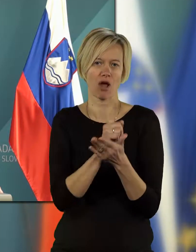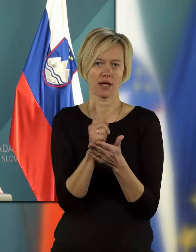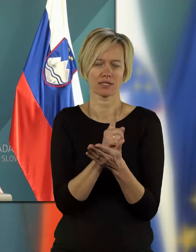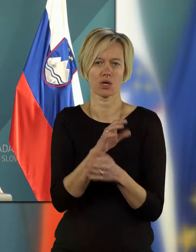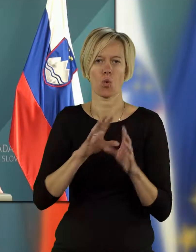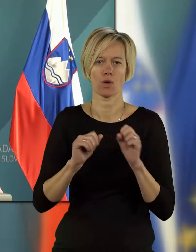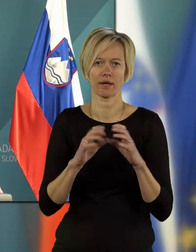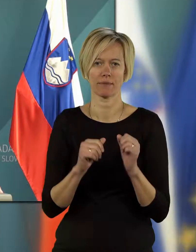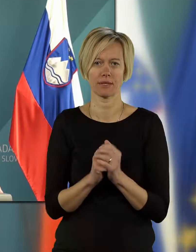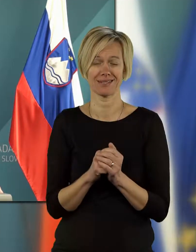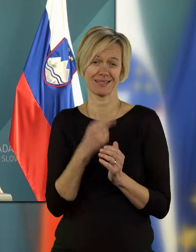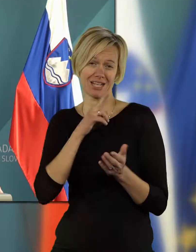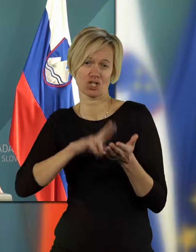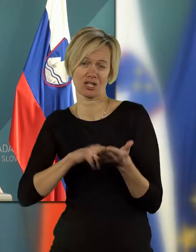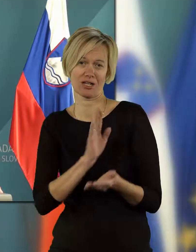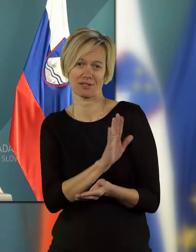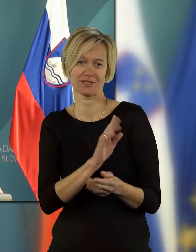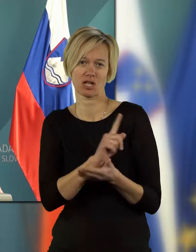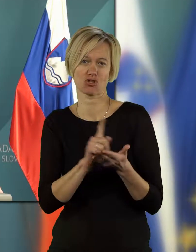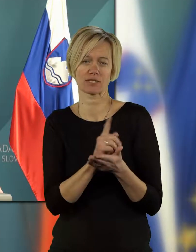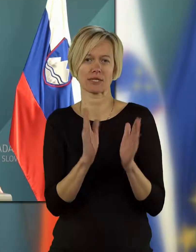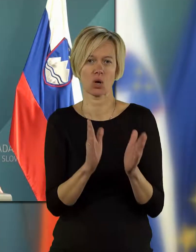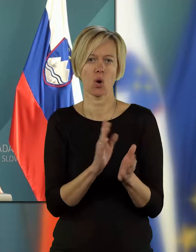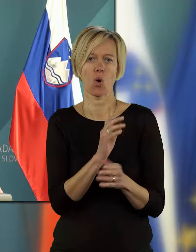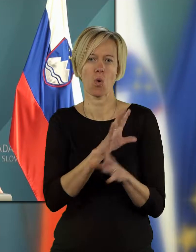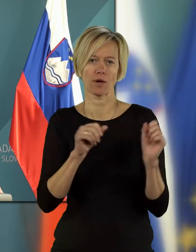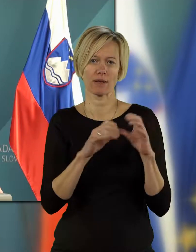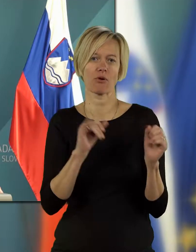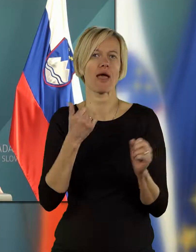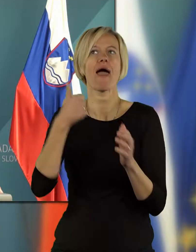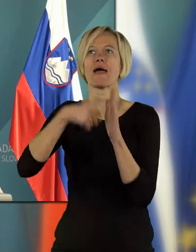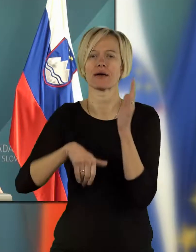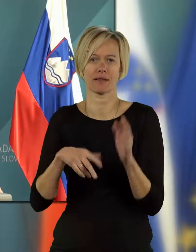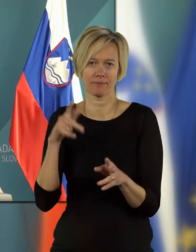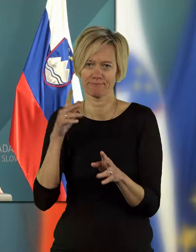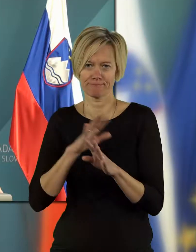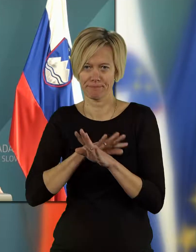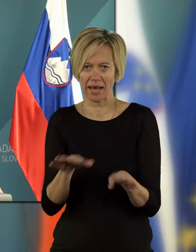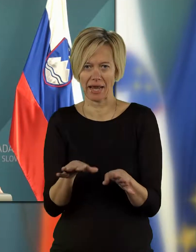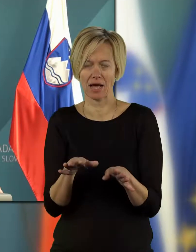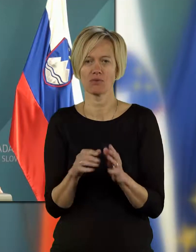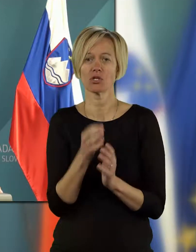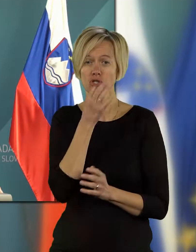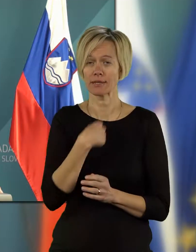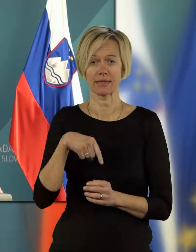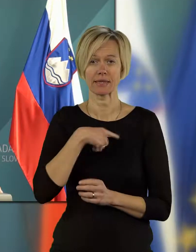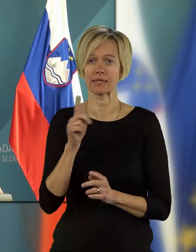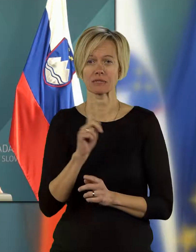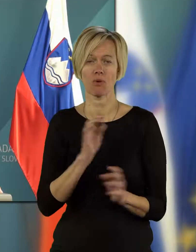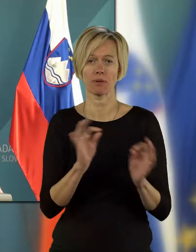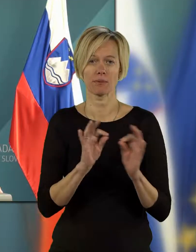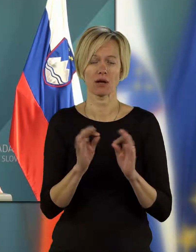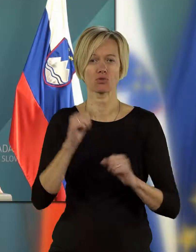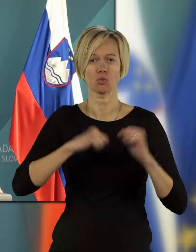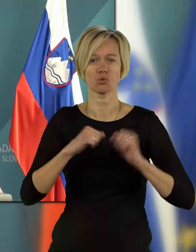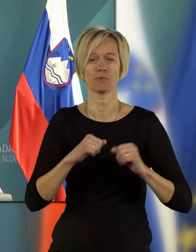ukrepih. In značilnost začasnih ukrepov je, da enkrat prenehajo. In če nismo pripravljeni in